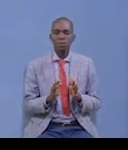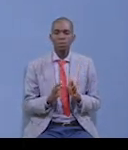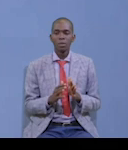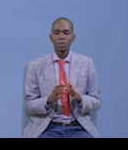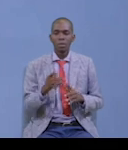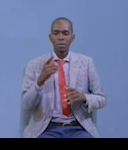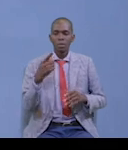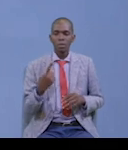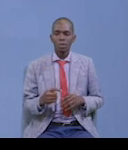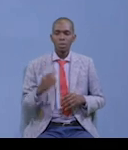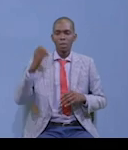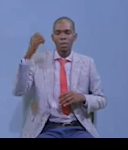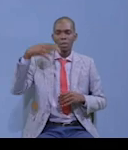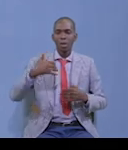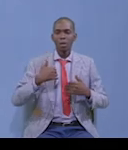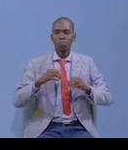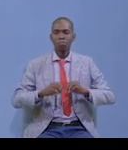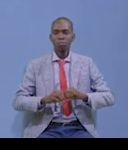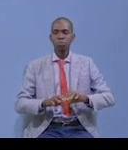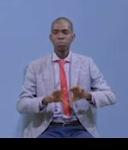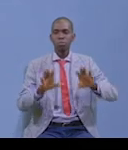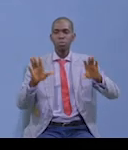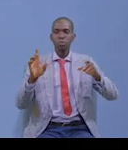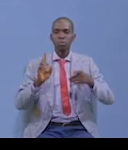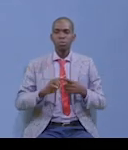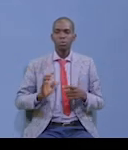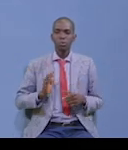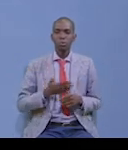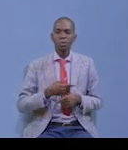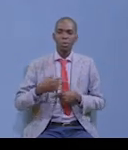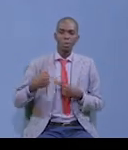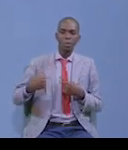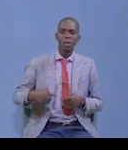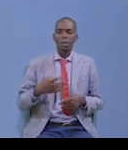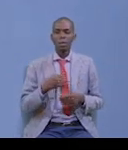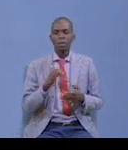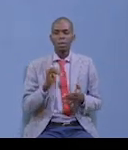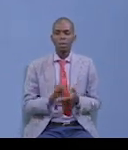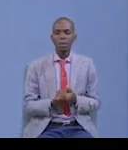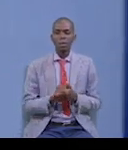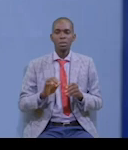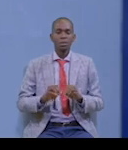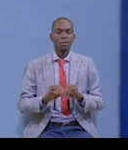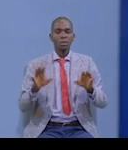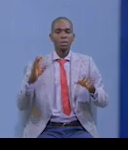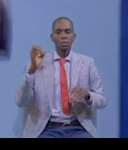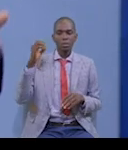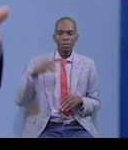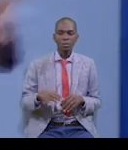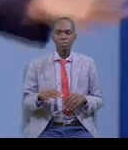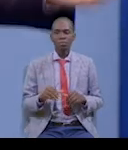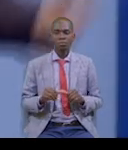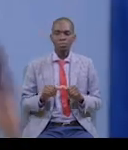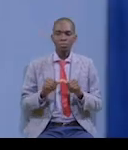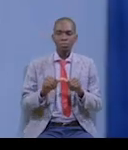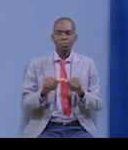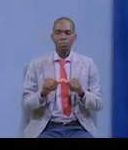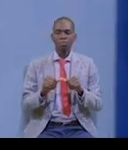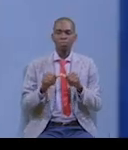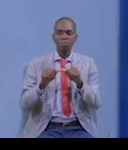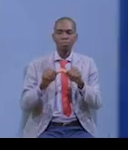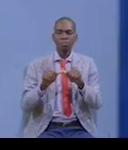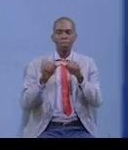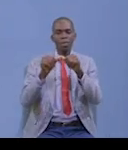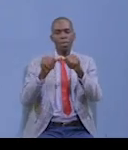has shone into our hearts. వెలుగు మన హృదయాల మీదకు దిగి వచ్చింది. And that shining light keeps on and on and on.